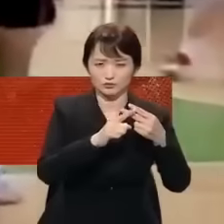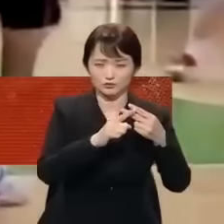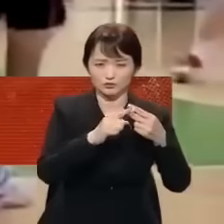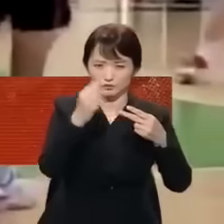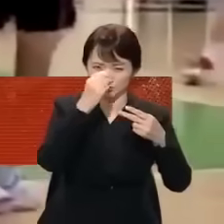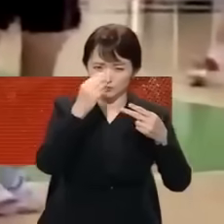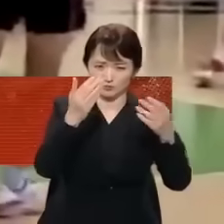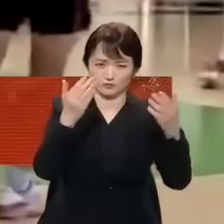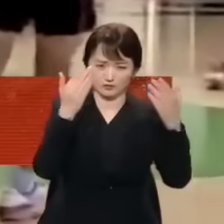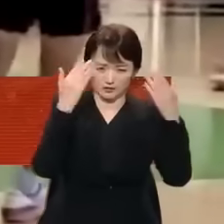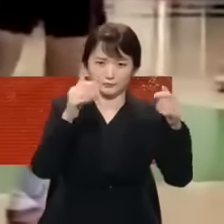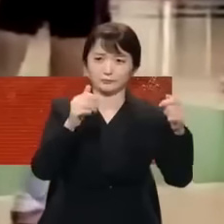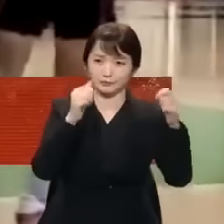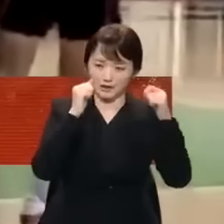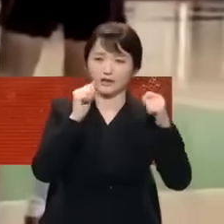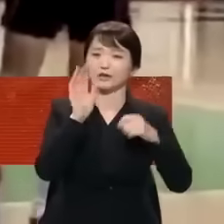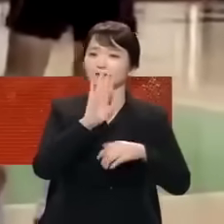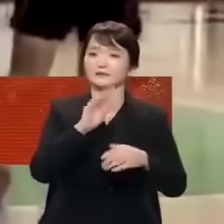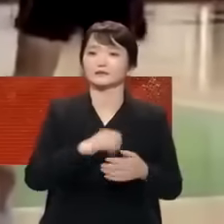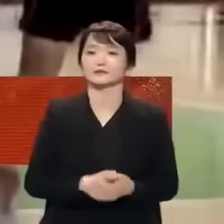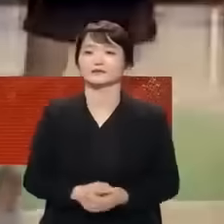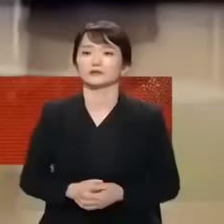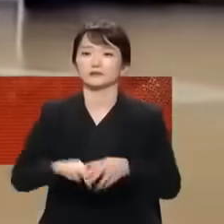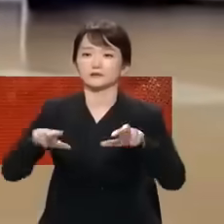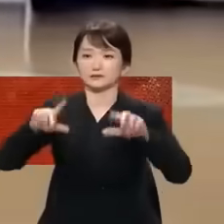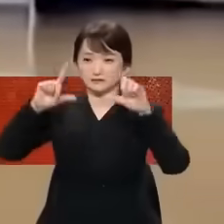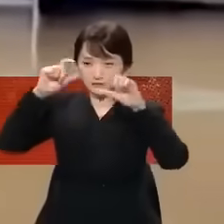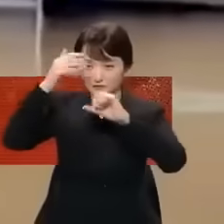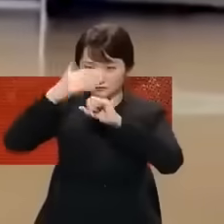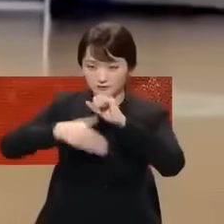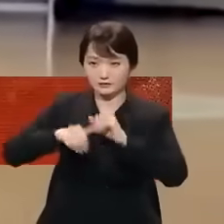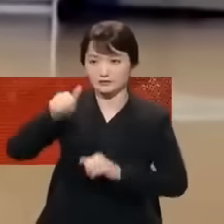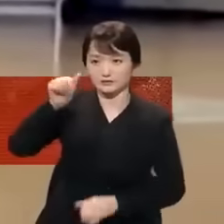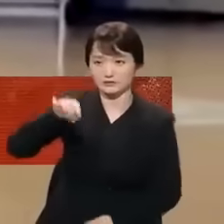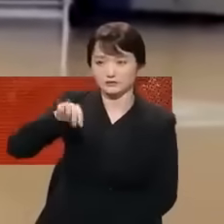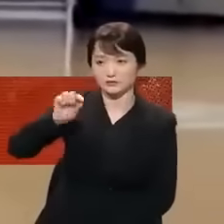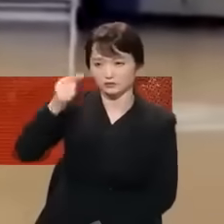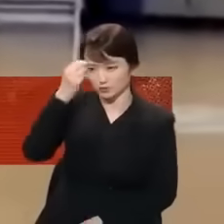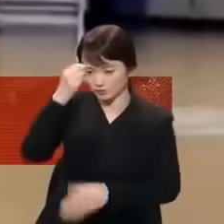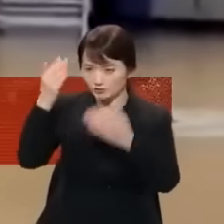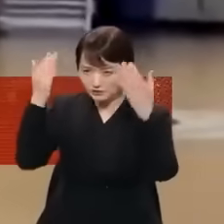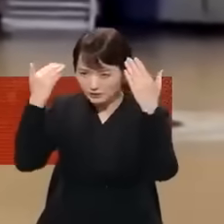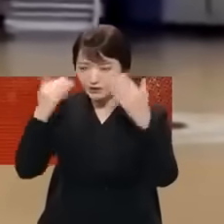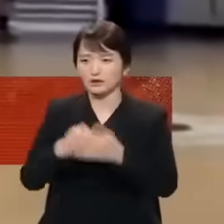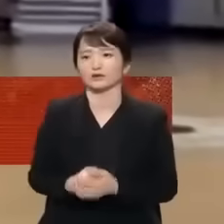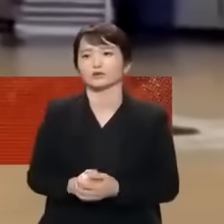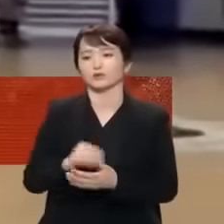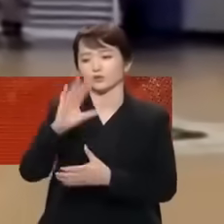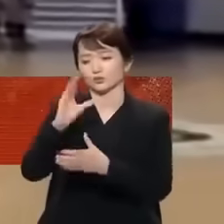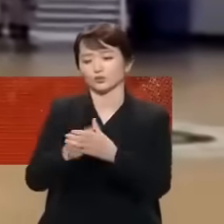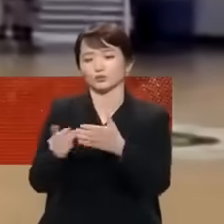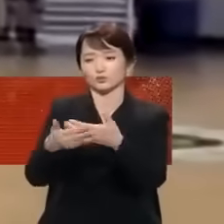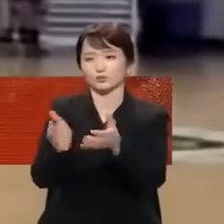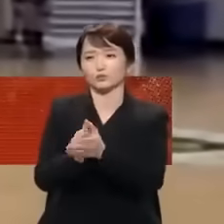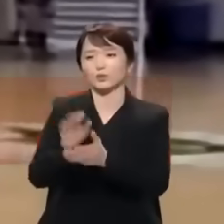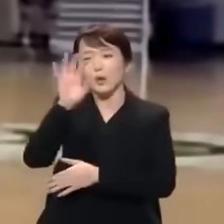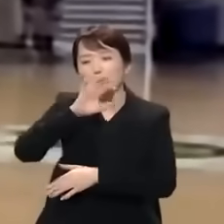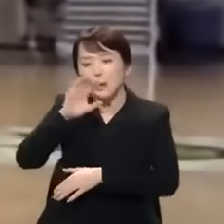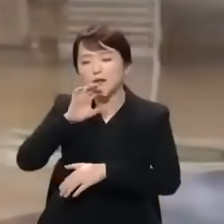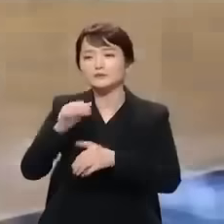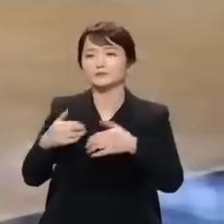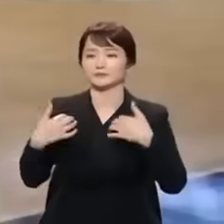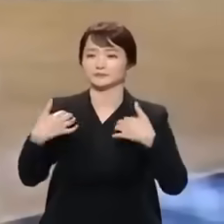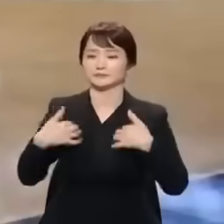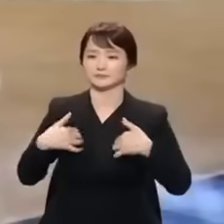아 자 지금이 사진은 뭐냐면 휘문고 농구부 연습 경기 지금 장면인데 정작